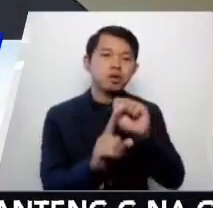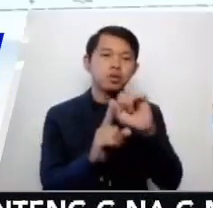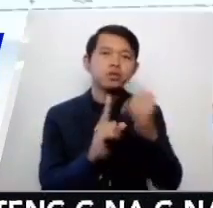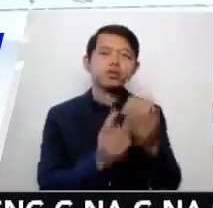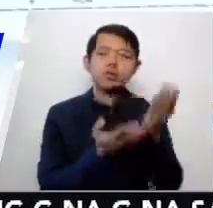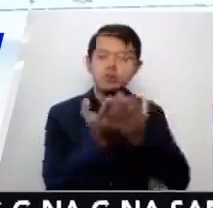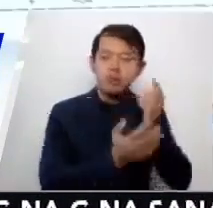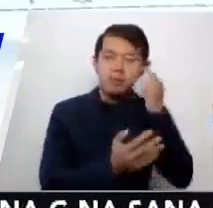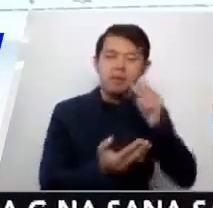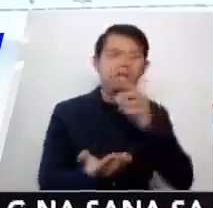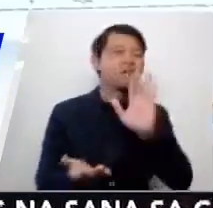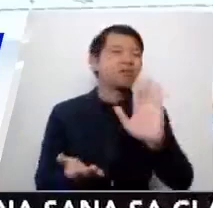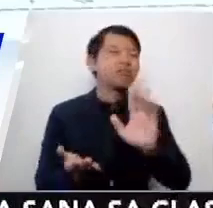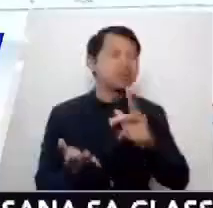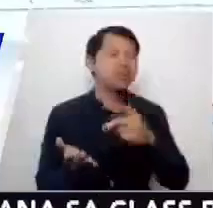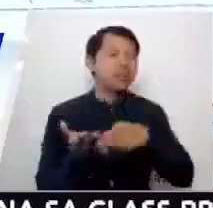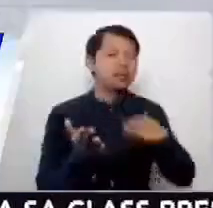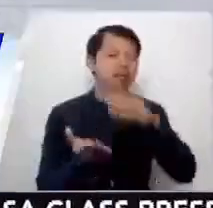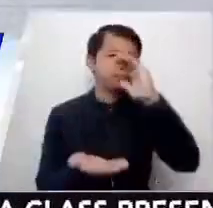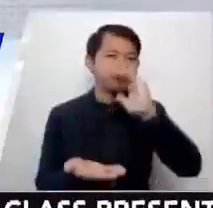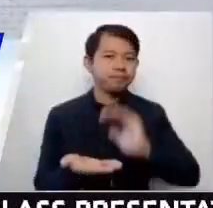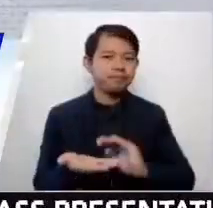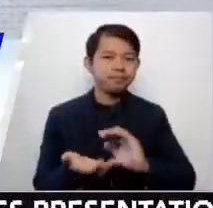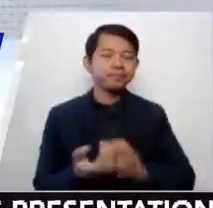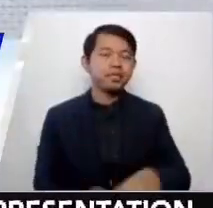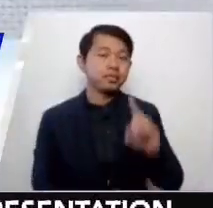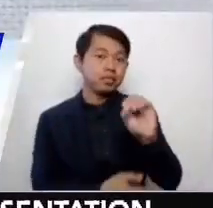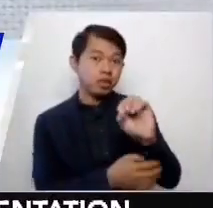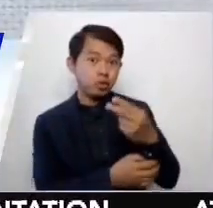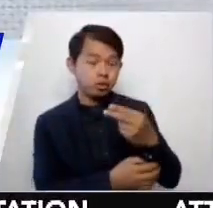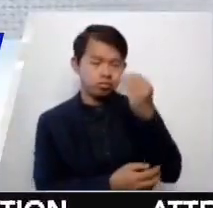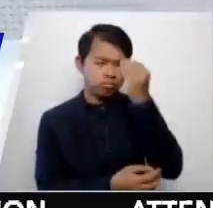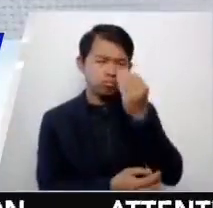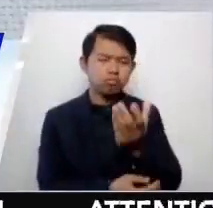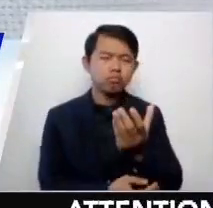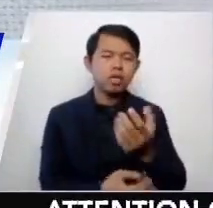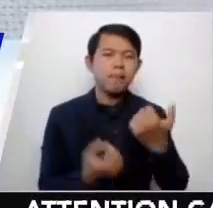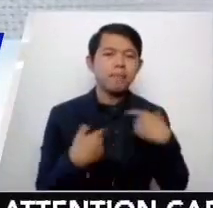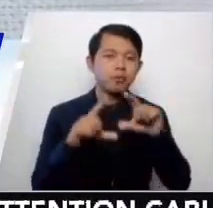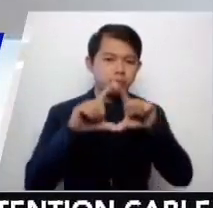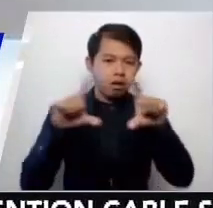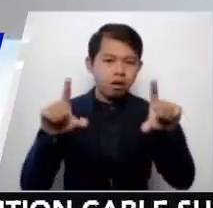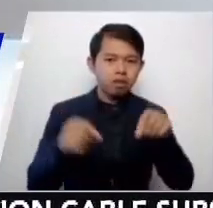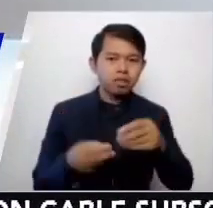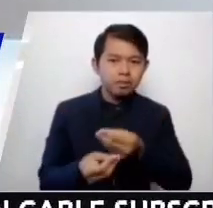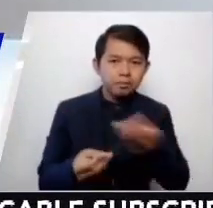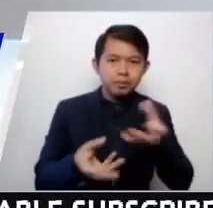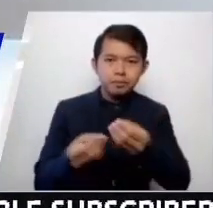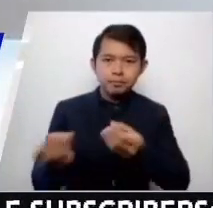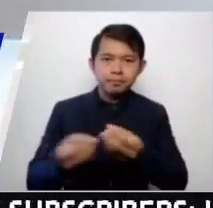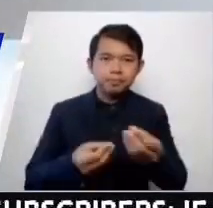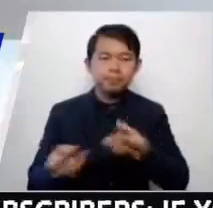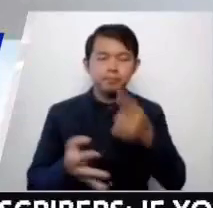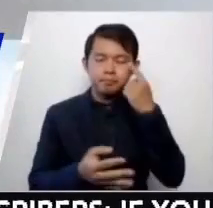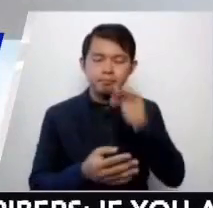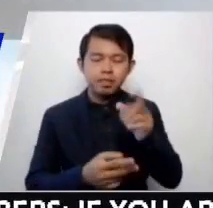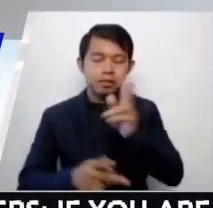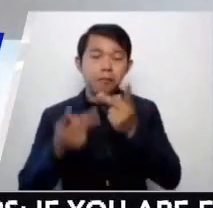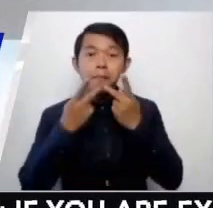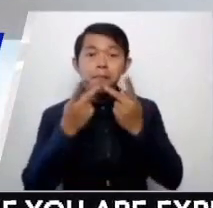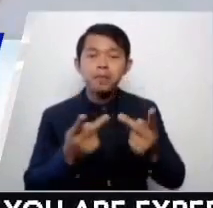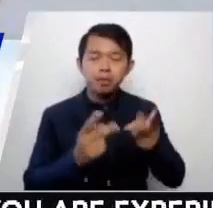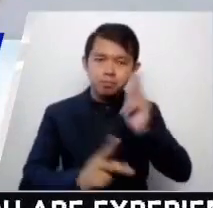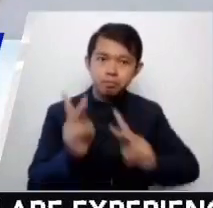nila dagdag ng DOH may mga card silang ipinamamahagi para lumawak ang kaalaman ng publiko tungkol sa